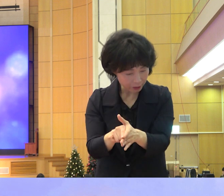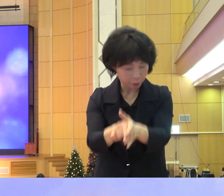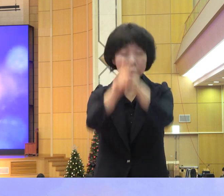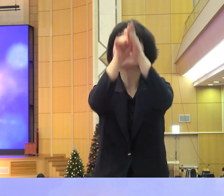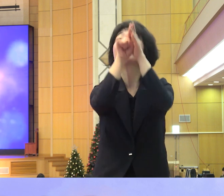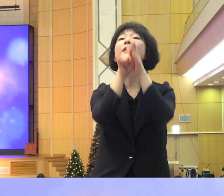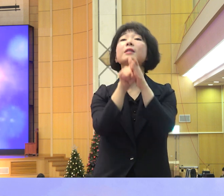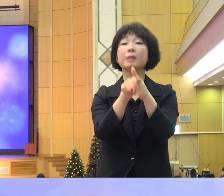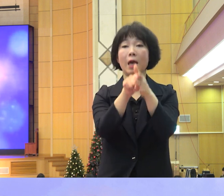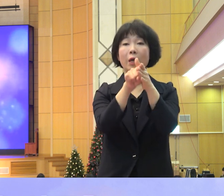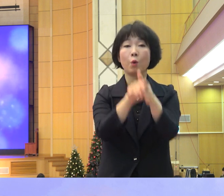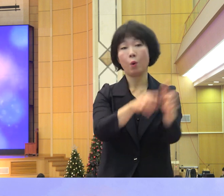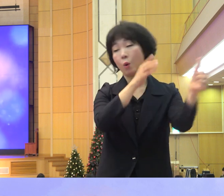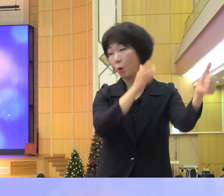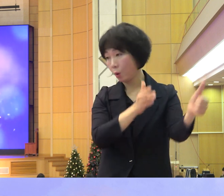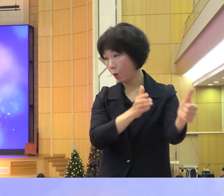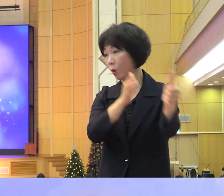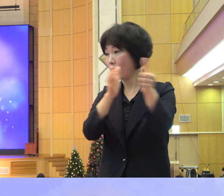예수